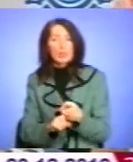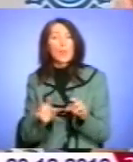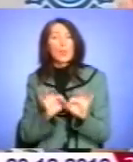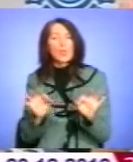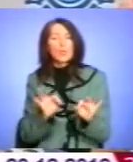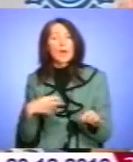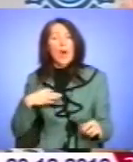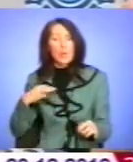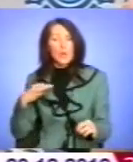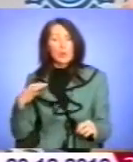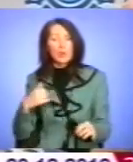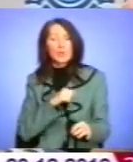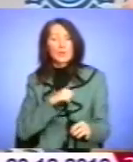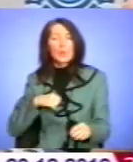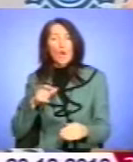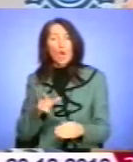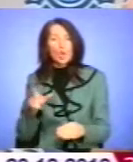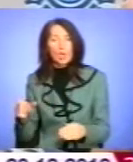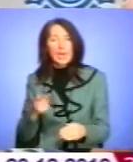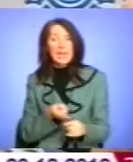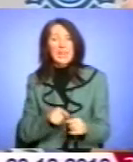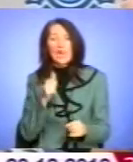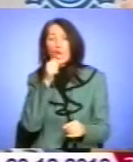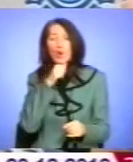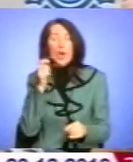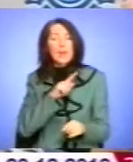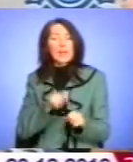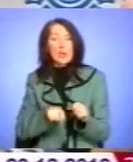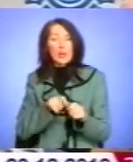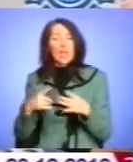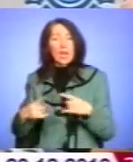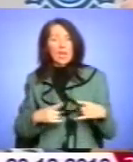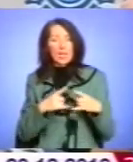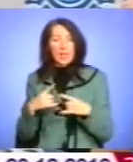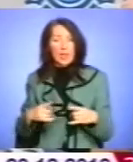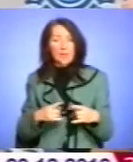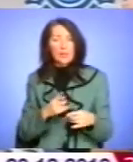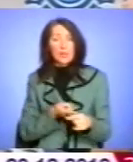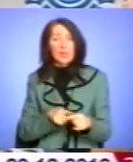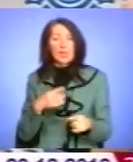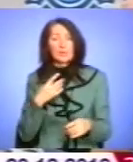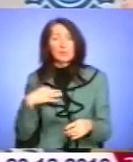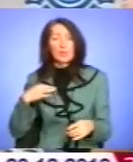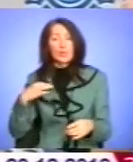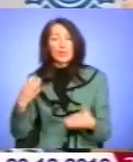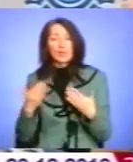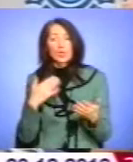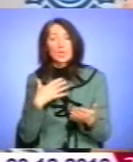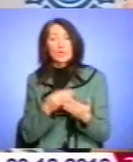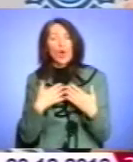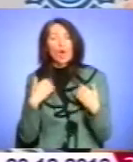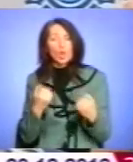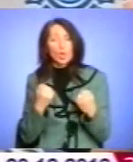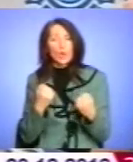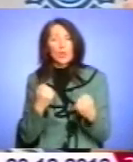пояснюється байдужістю самих людей, які роками не проходять рентген обстеження, які недбало ставляться до свого здоров'я, відповідно